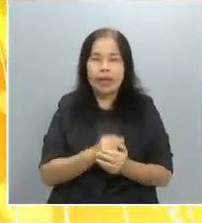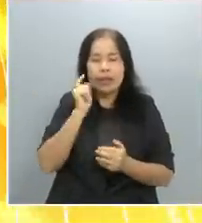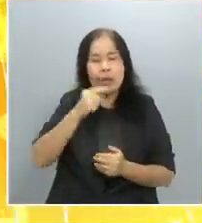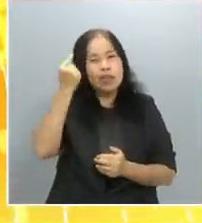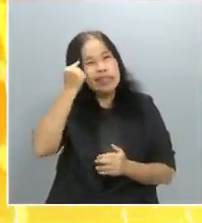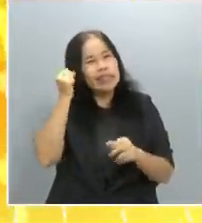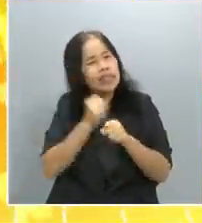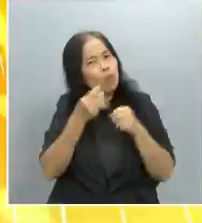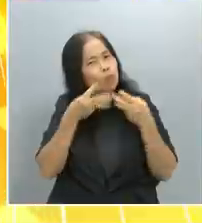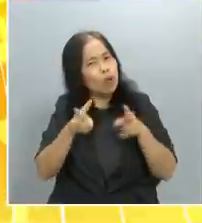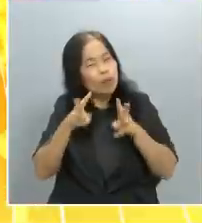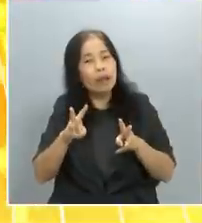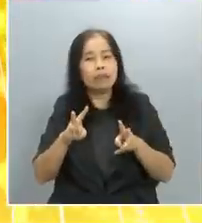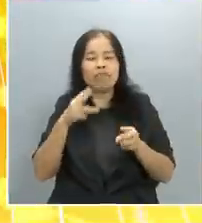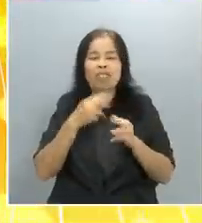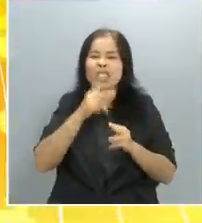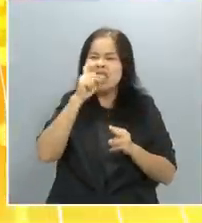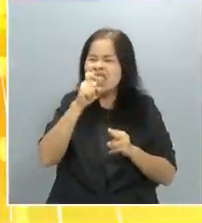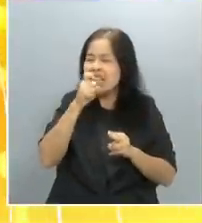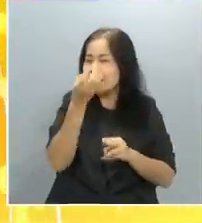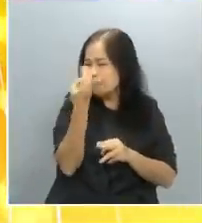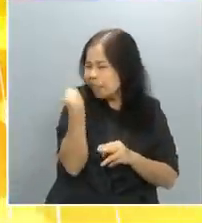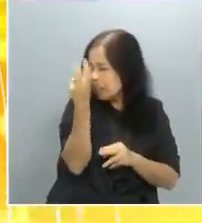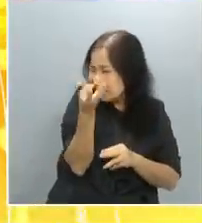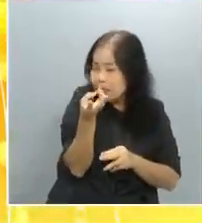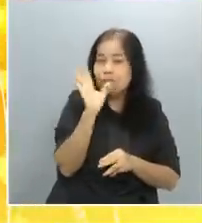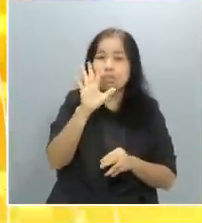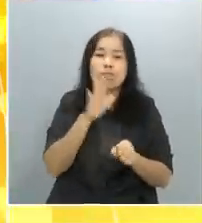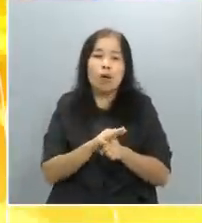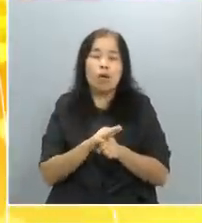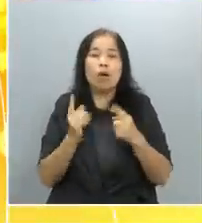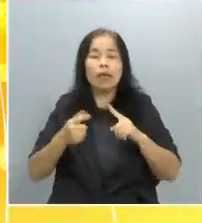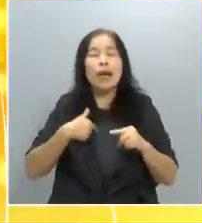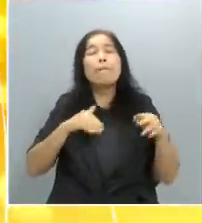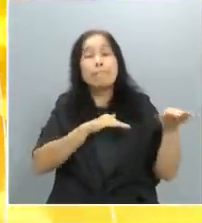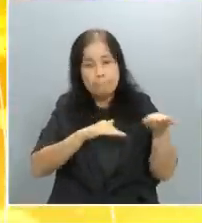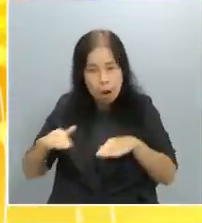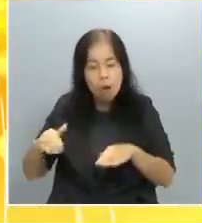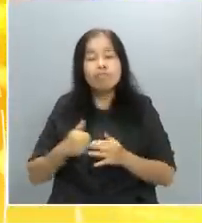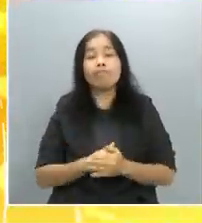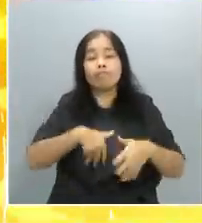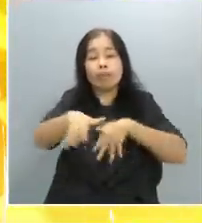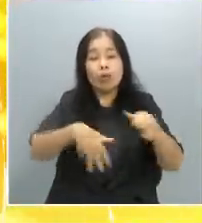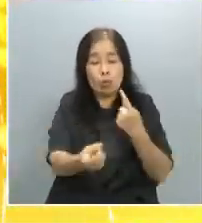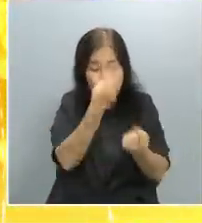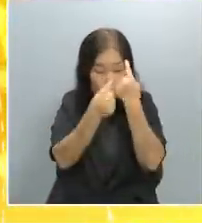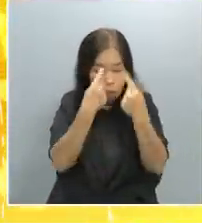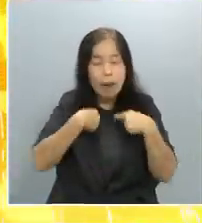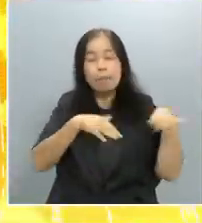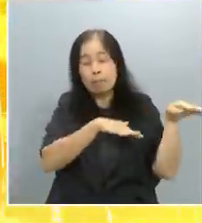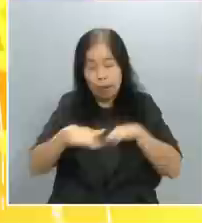งให้เสียหายน้อยที่สุดและพร้อมที่จะรับการตัดสินกับประชาชนเมื่อถึงเว